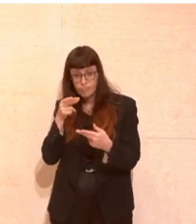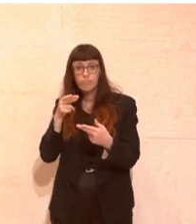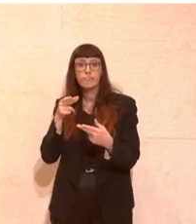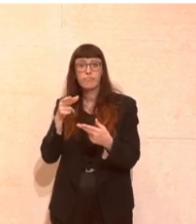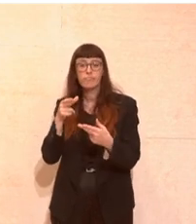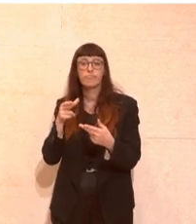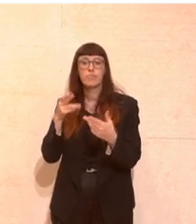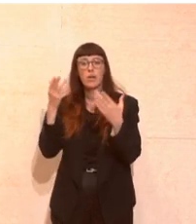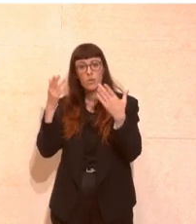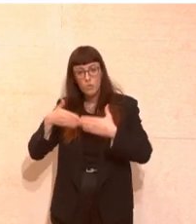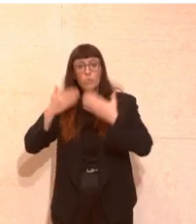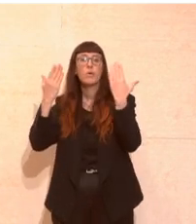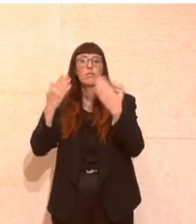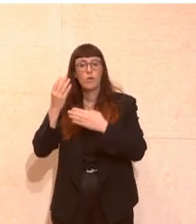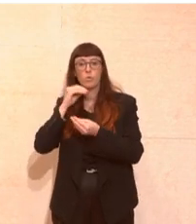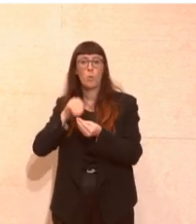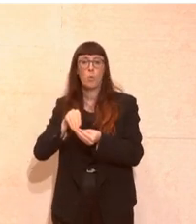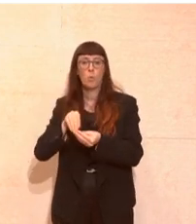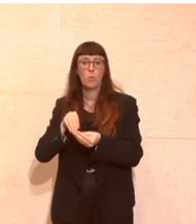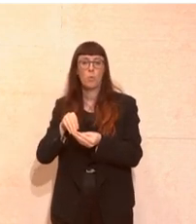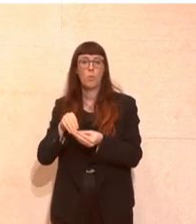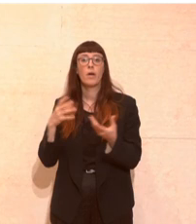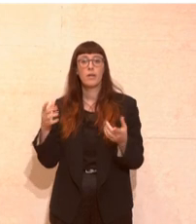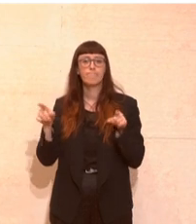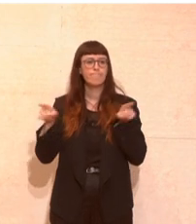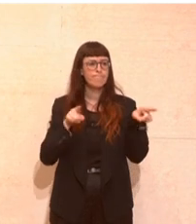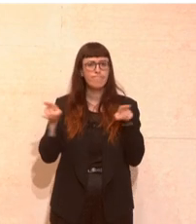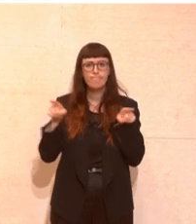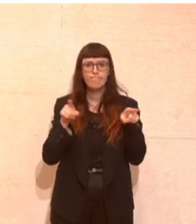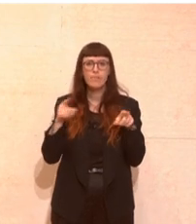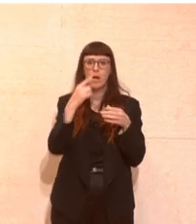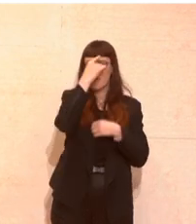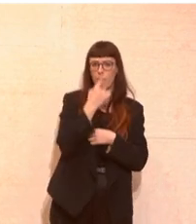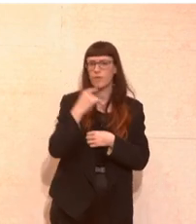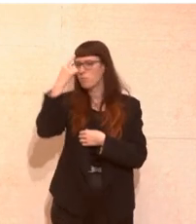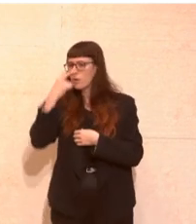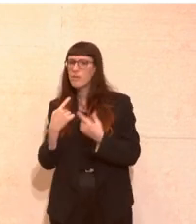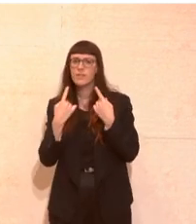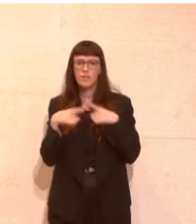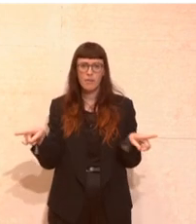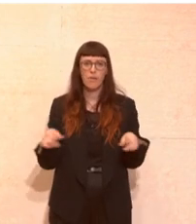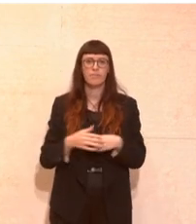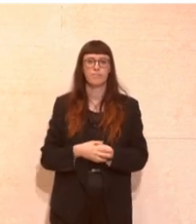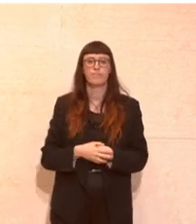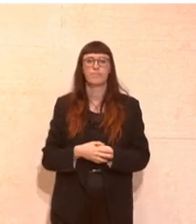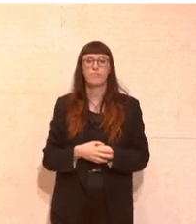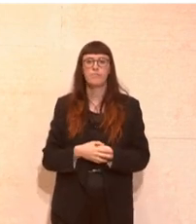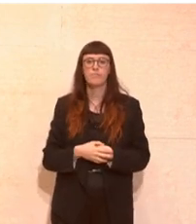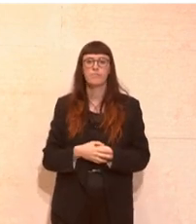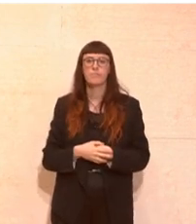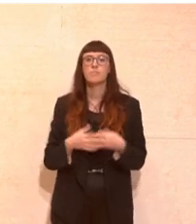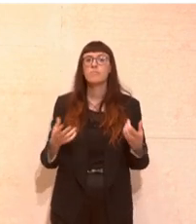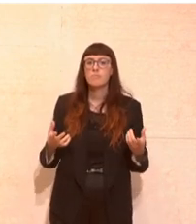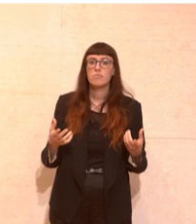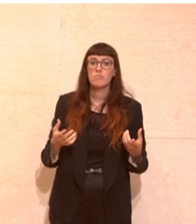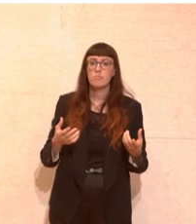réveille parfois un peu trop tôt. Et on a souvent appelé ça des chouettes et des alouettes. Alors c'est un facteur génétique, vous n'y pouvez rien, et les